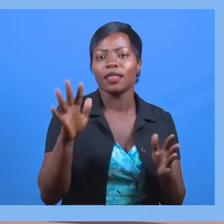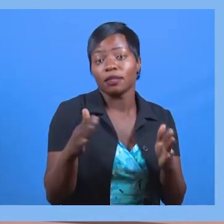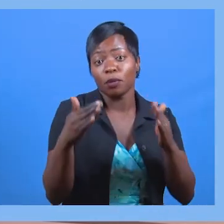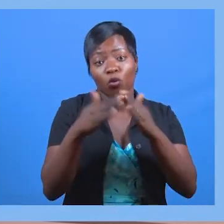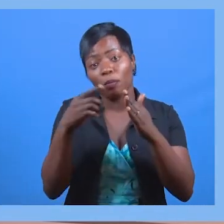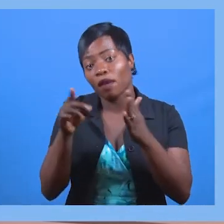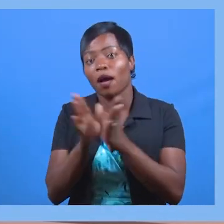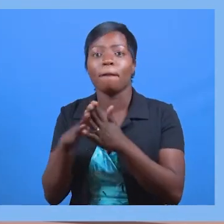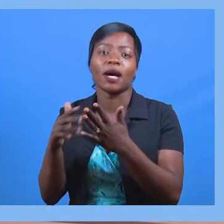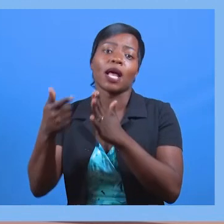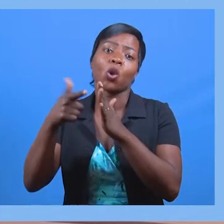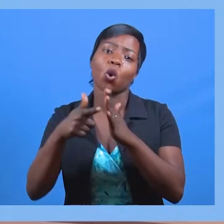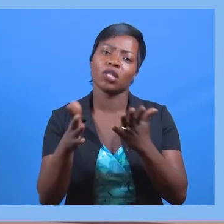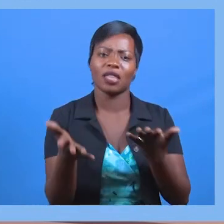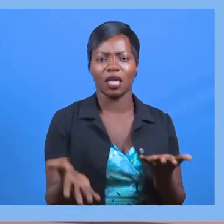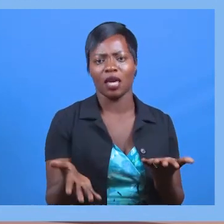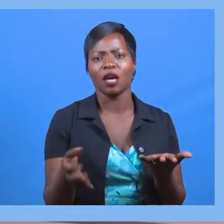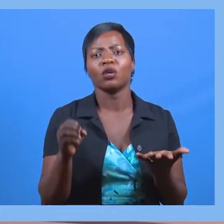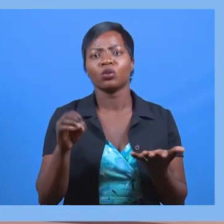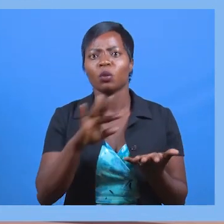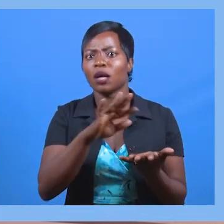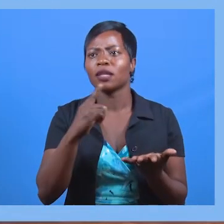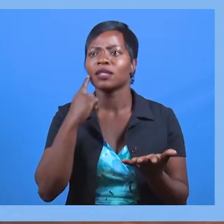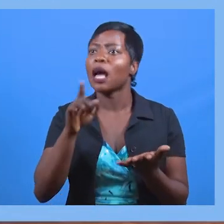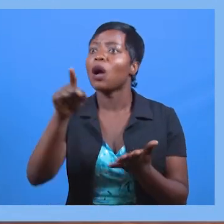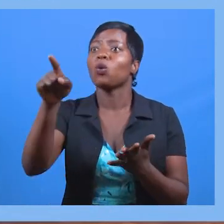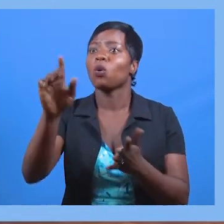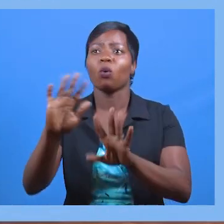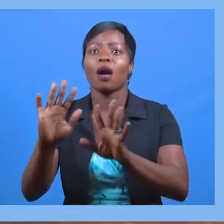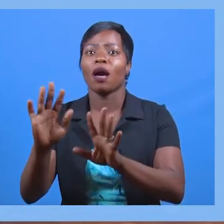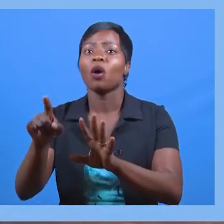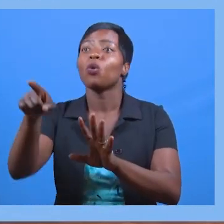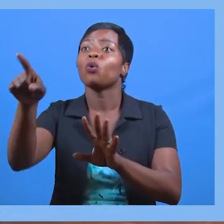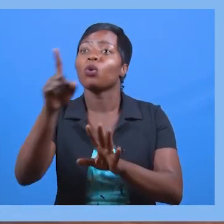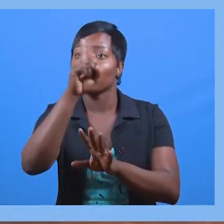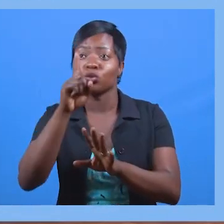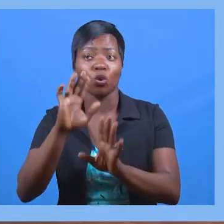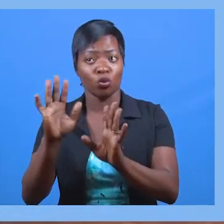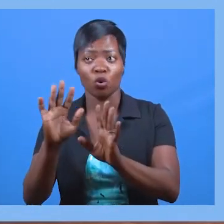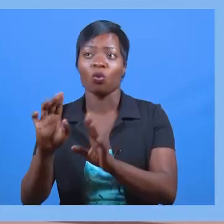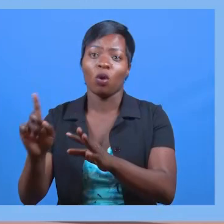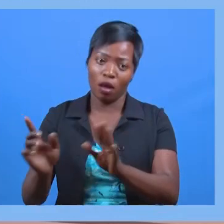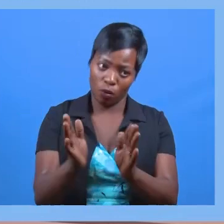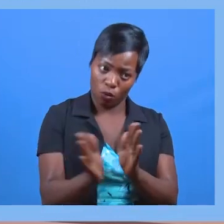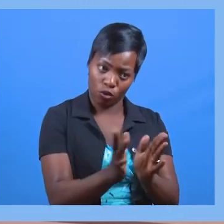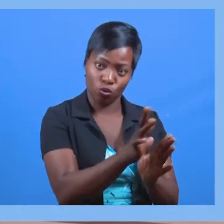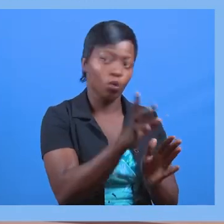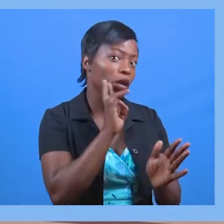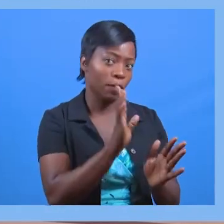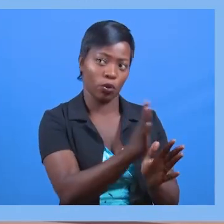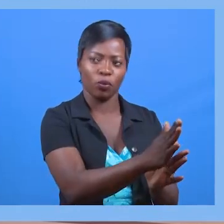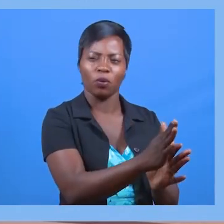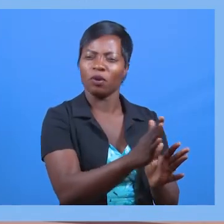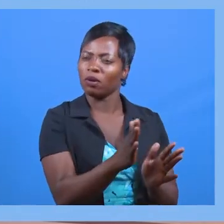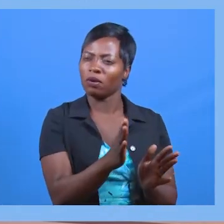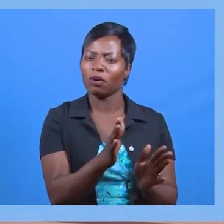handiti. Saka pamwe munhu anenge akutonopinda kamuri yevamwe, anotozodaidzwa kuti kudhora maakuvhura iro hakusi kwedu, uko kwamaakuenda uko hakusi